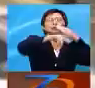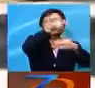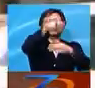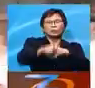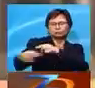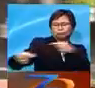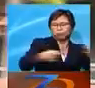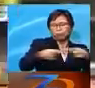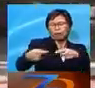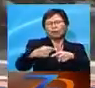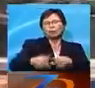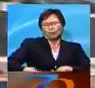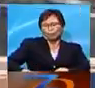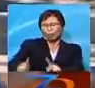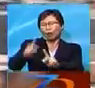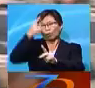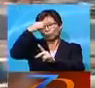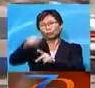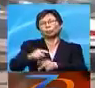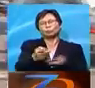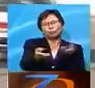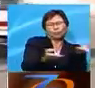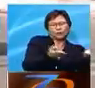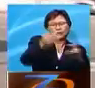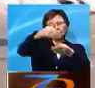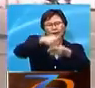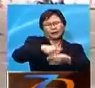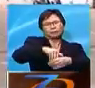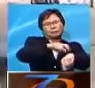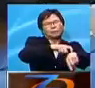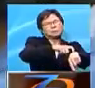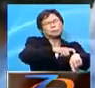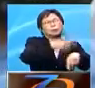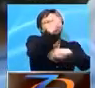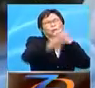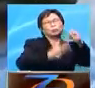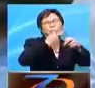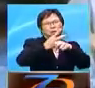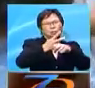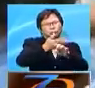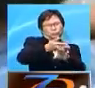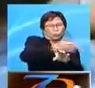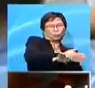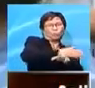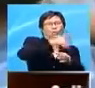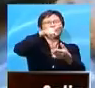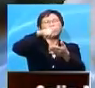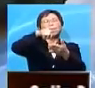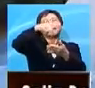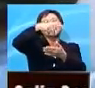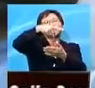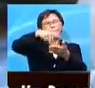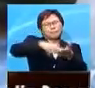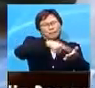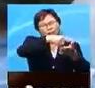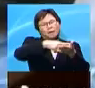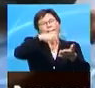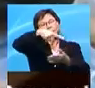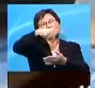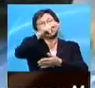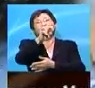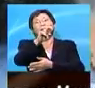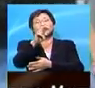bertanding jika diberi peluang untuk menabur Bakti dalam Baki tempoh kurang dua tahun sebelum pilihan Raya umum akan